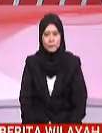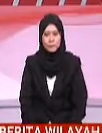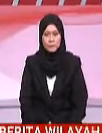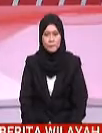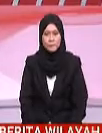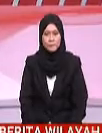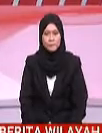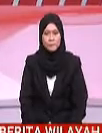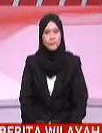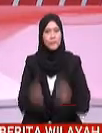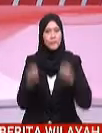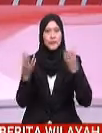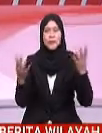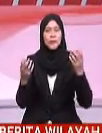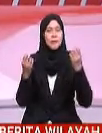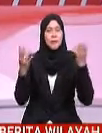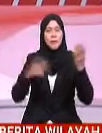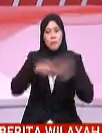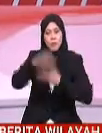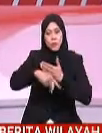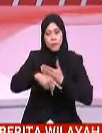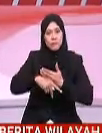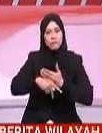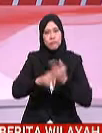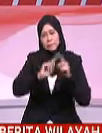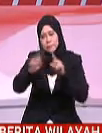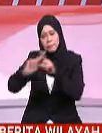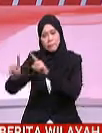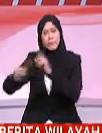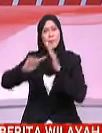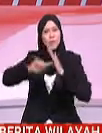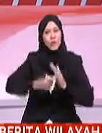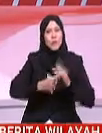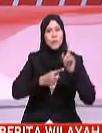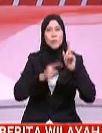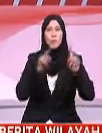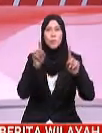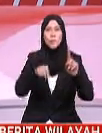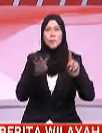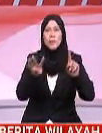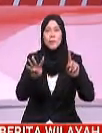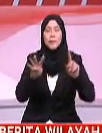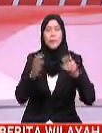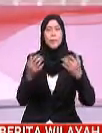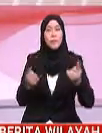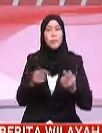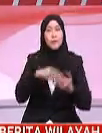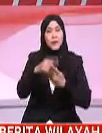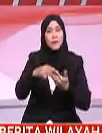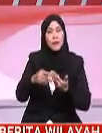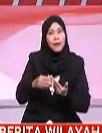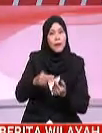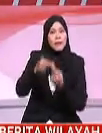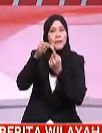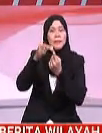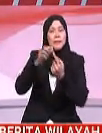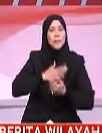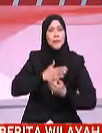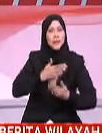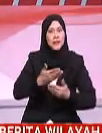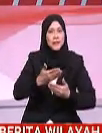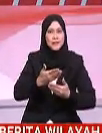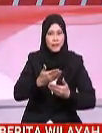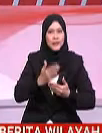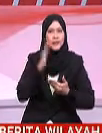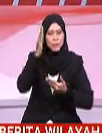Kebanyakan daripada program akan giat dilaksanakan bermula bulan April. Sebagai contoh, untuk geran khas prihatin. Selain daripada itu, juga